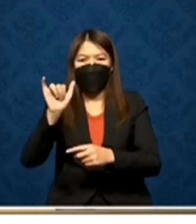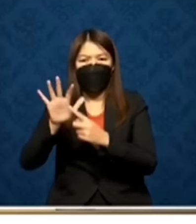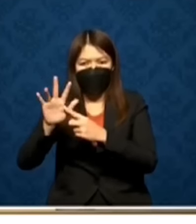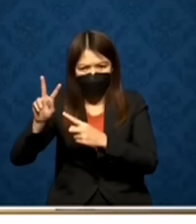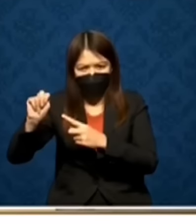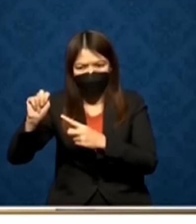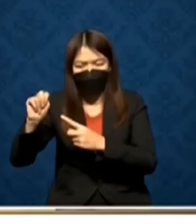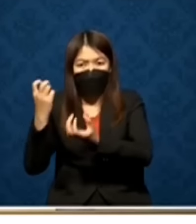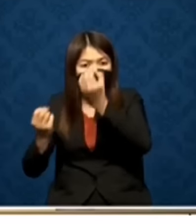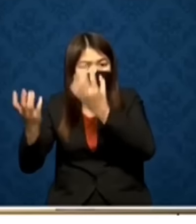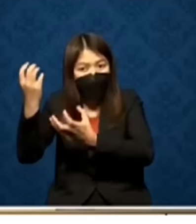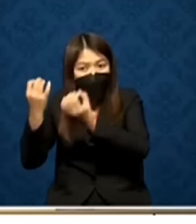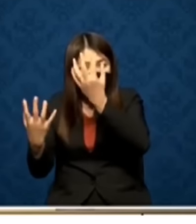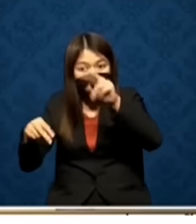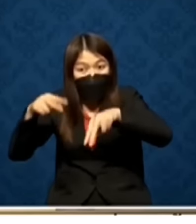เมื่อปี